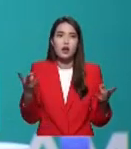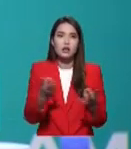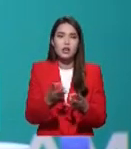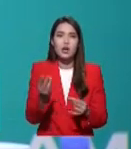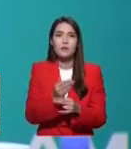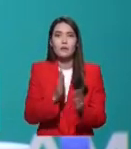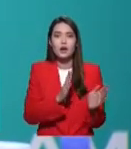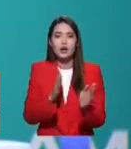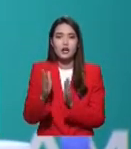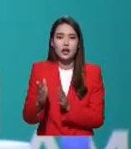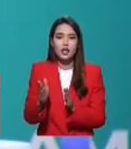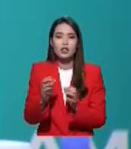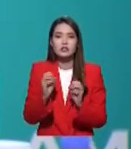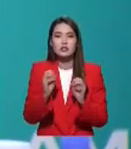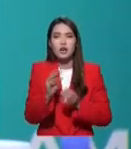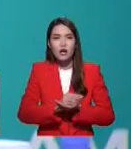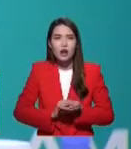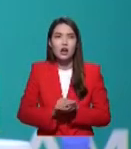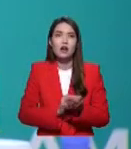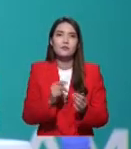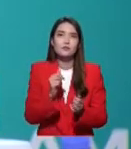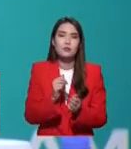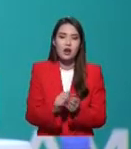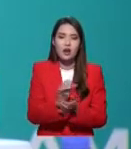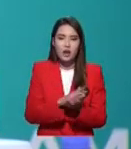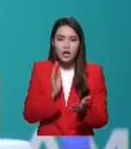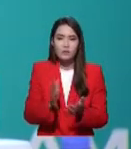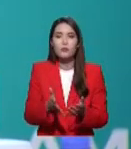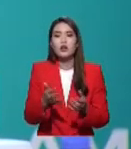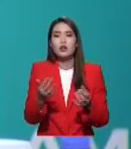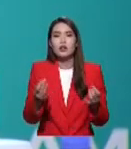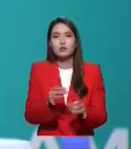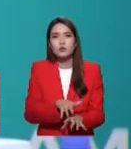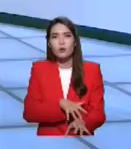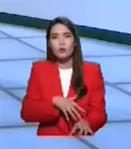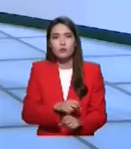оны қайталап арызын беретін болса, онда партияға деген сенім кетеді.